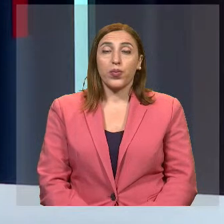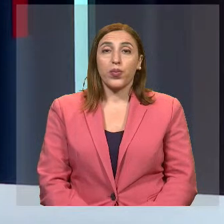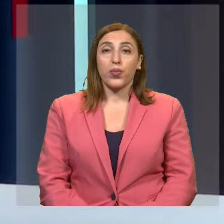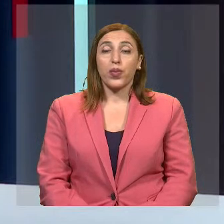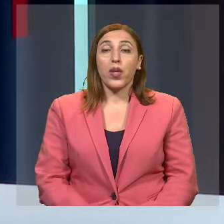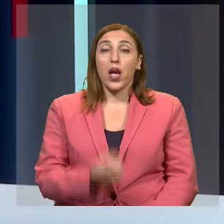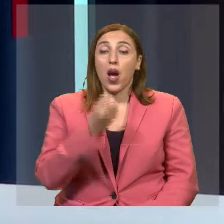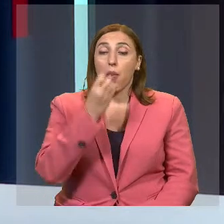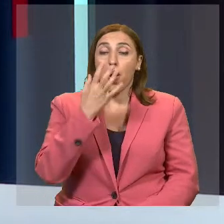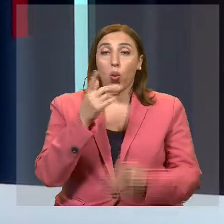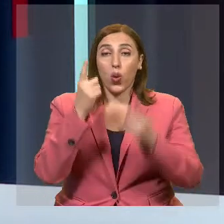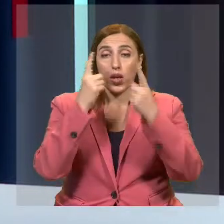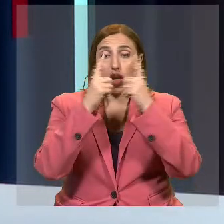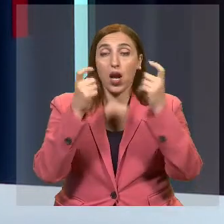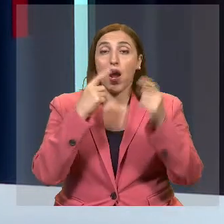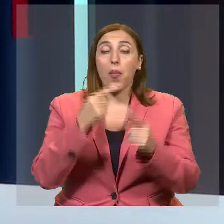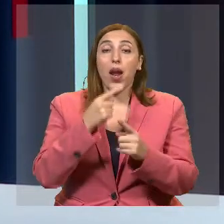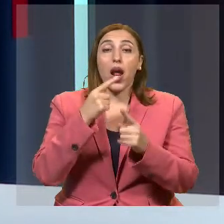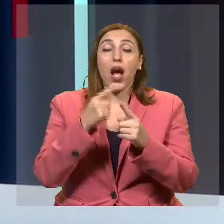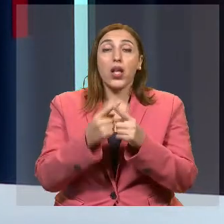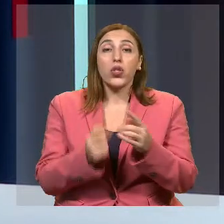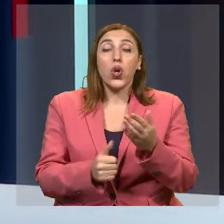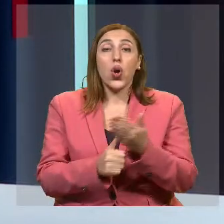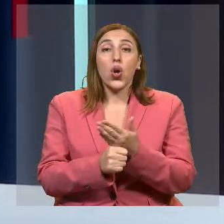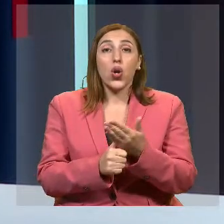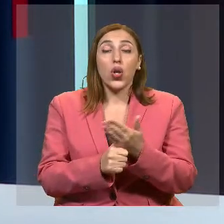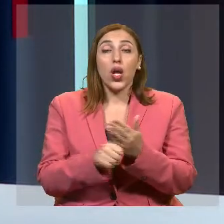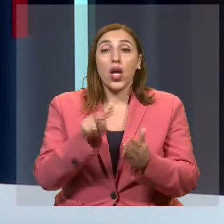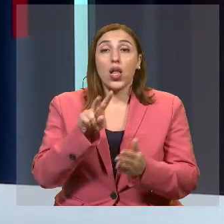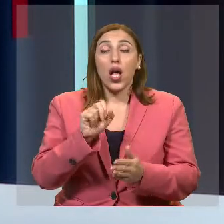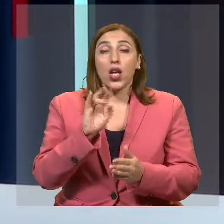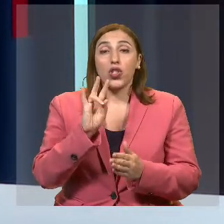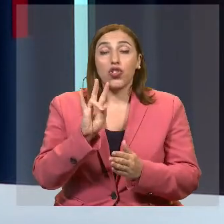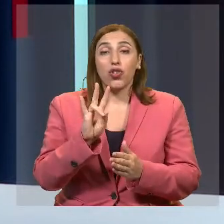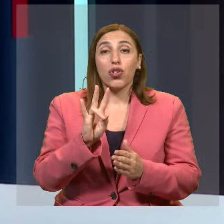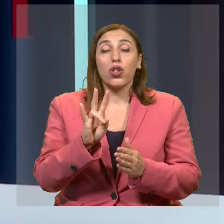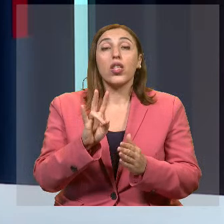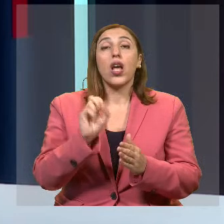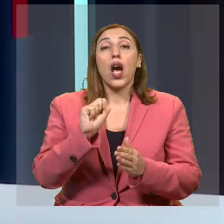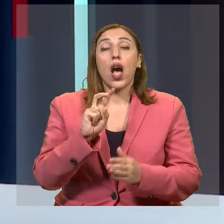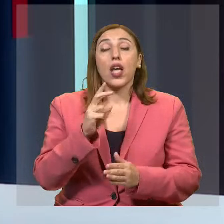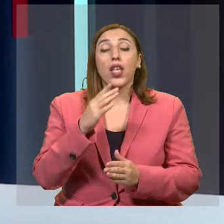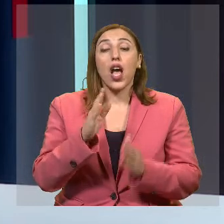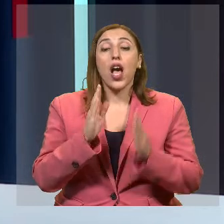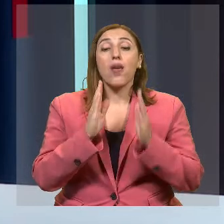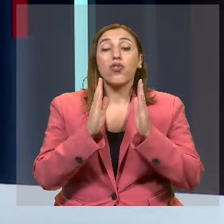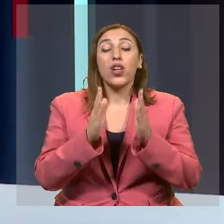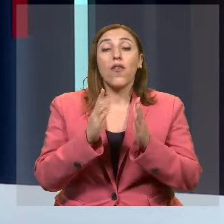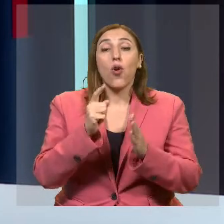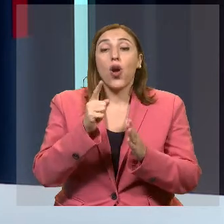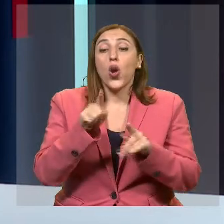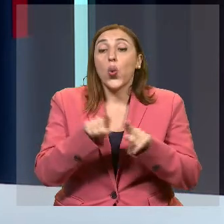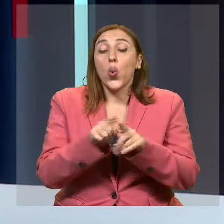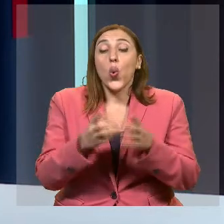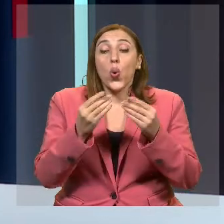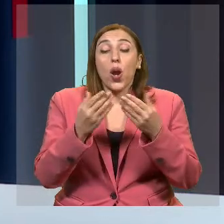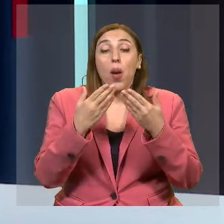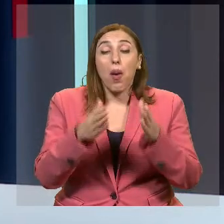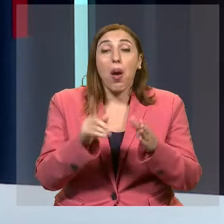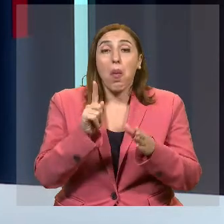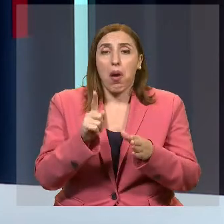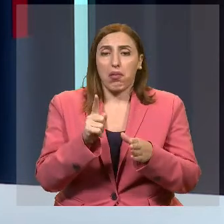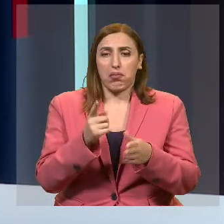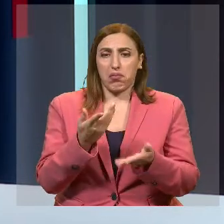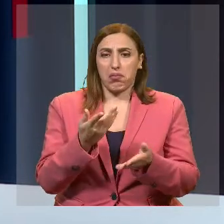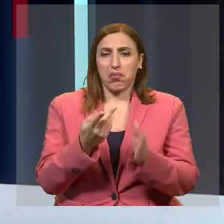Մինչ Բաքուն հայտարարում է Կարմիր խաչի միջնորդությամբ Լաչինի և Աղդամի ճանապարհների միաժամանակյա օգտագործման մասին, փաստն այն